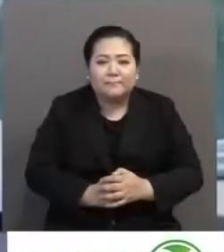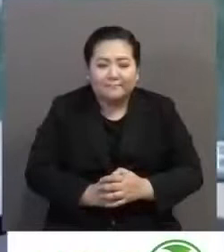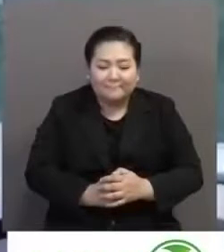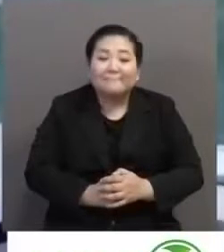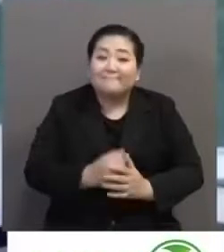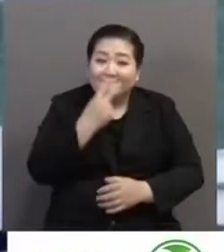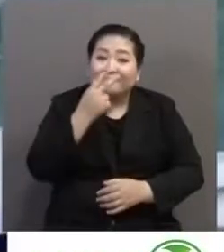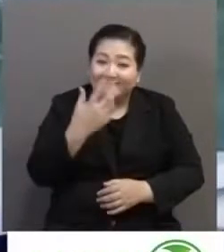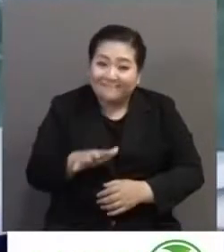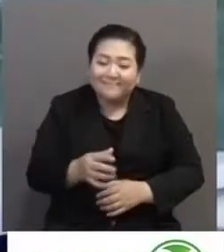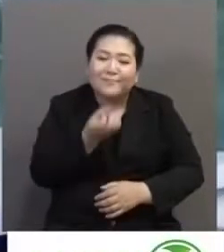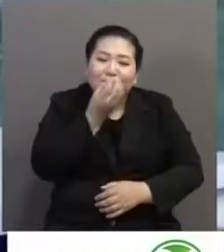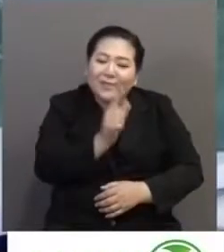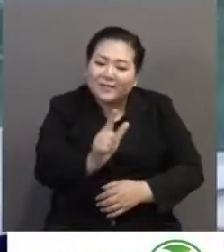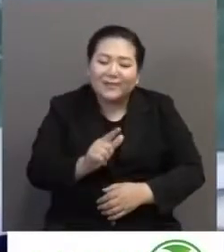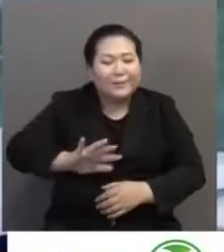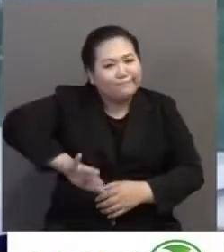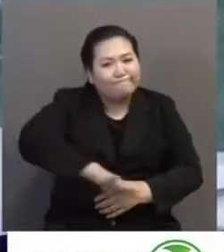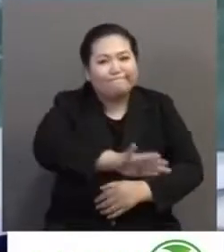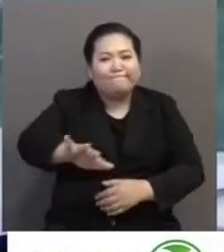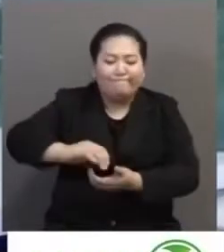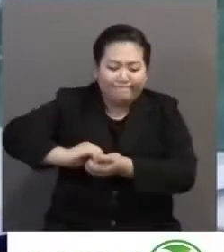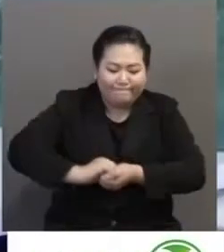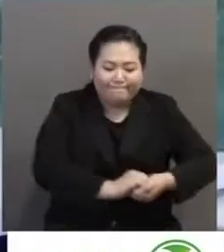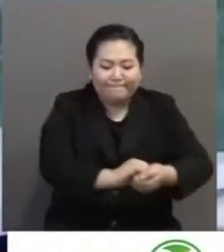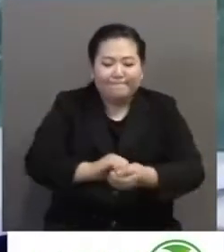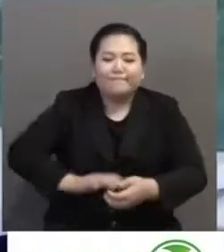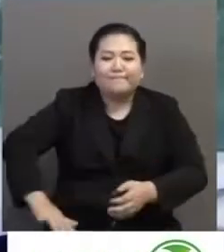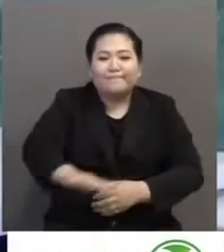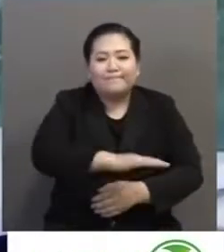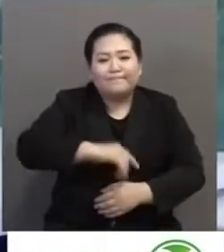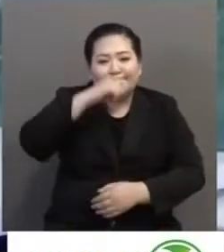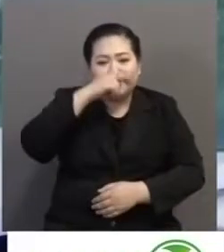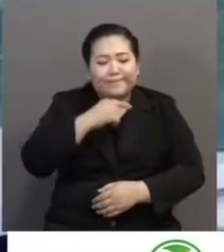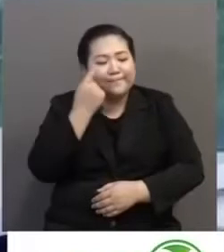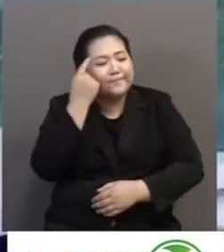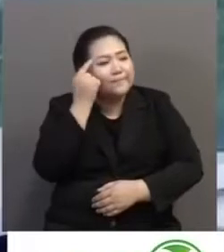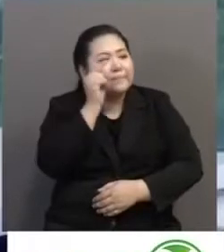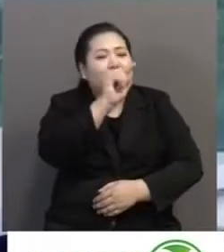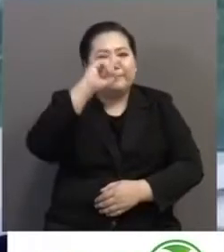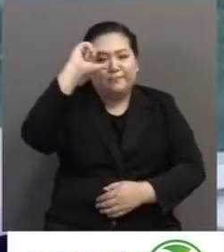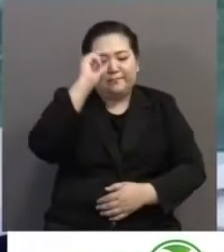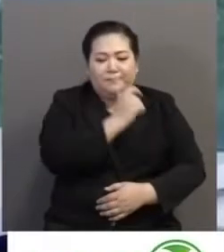ทำให้เราได้เห็นถึงความร่วมมือร่วมใจกันของประสบกรณิกรชาวไทยนะคะเพื่อน้อมรำลึกถึงพระมหากรุ